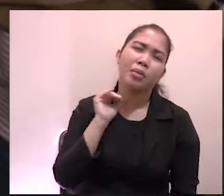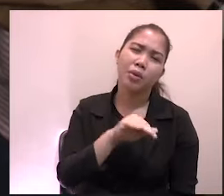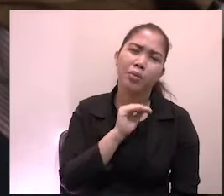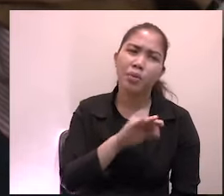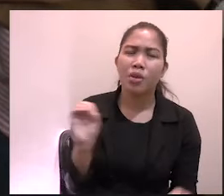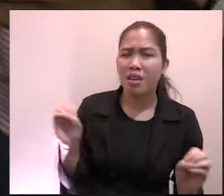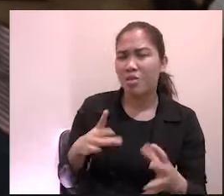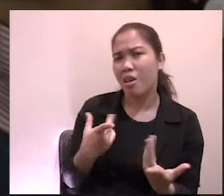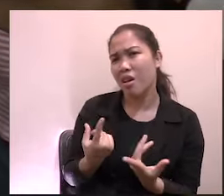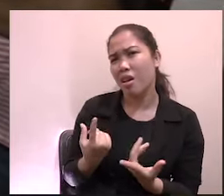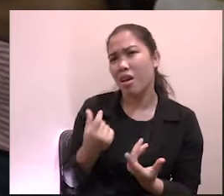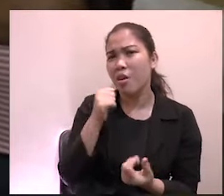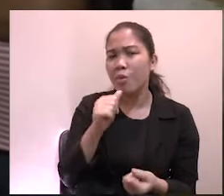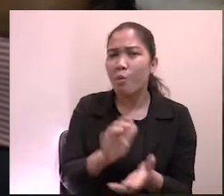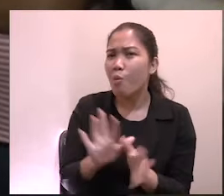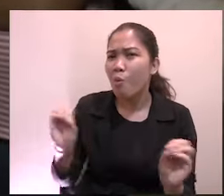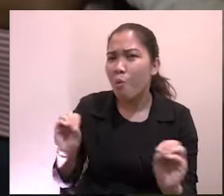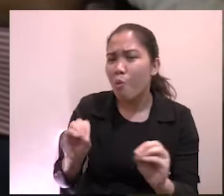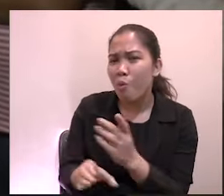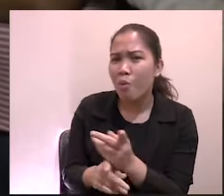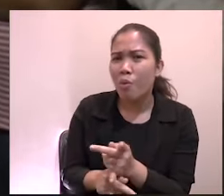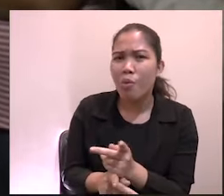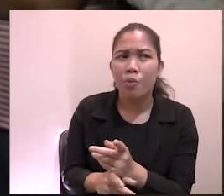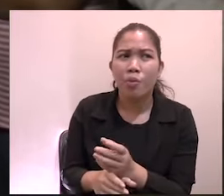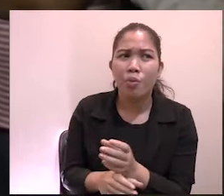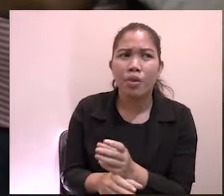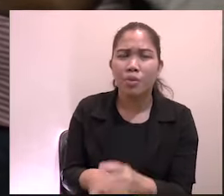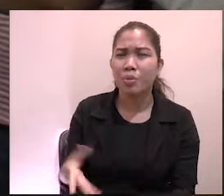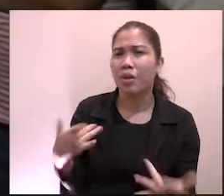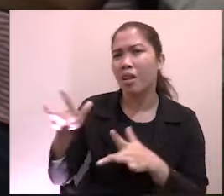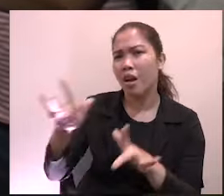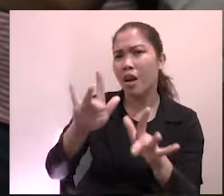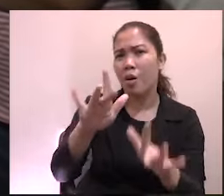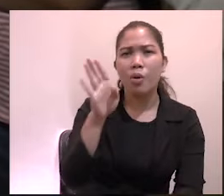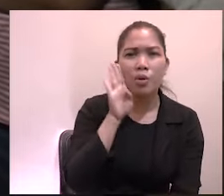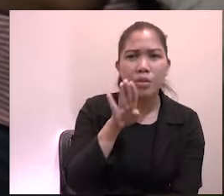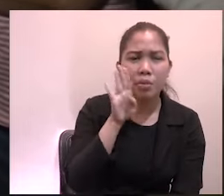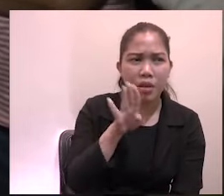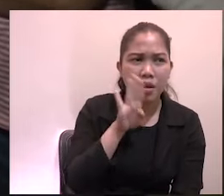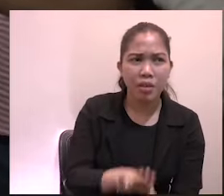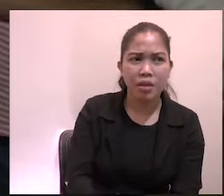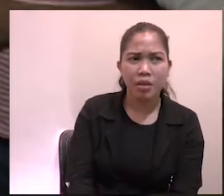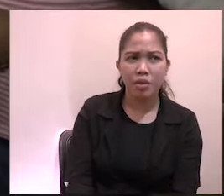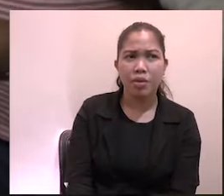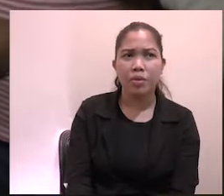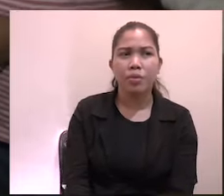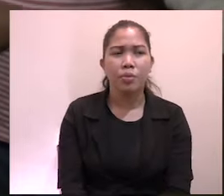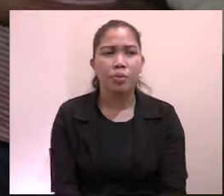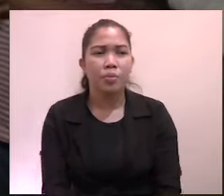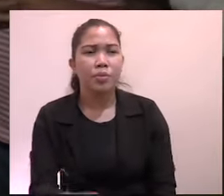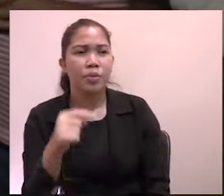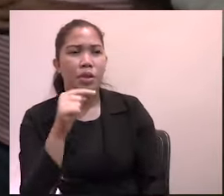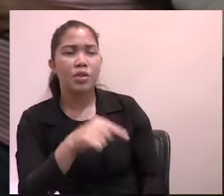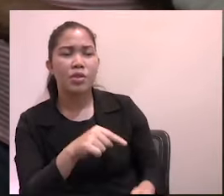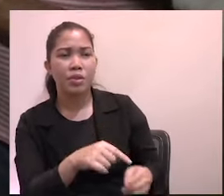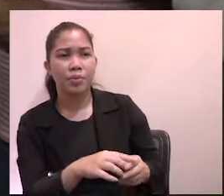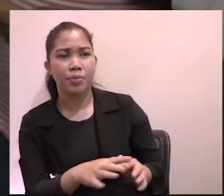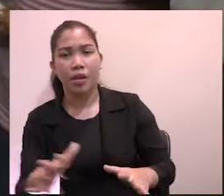wala man lang asawa sa akin na nag-aalaga. Naawa na ako sa kapatid ko, sa totoo lang. Gusto ko sumayin kapatid ko. Siya din mismo, kung mamarami